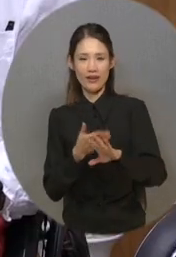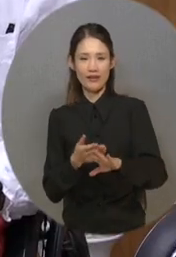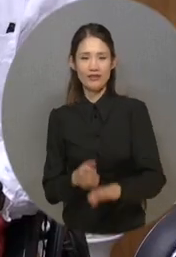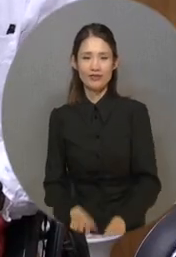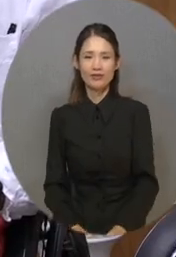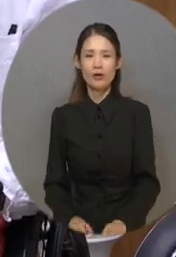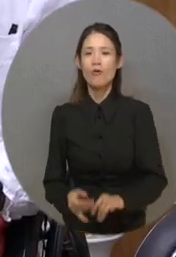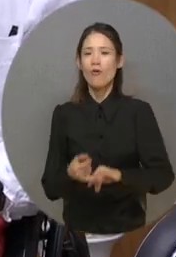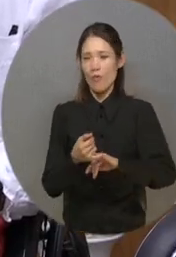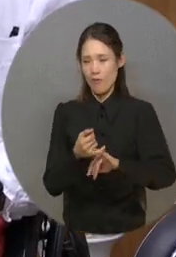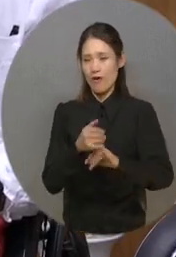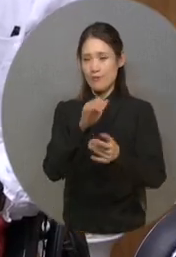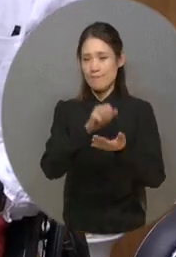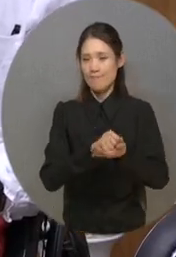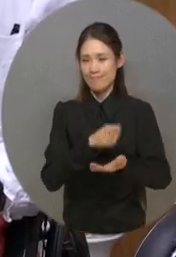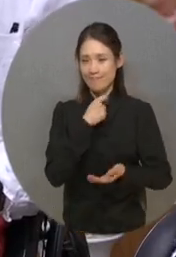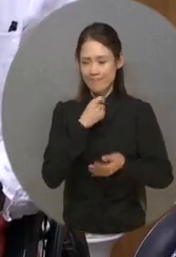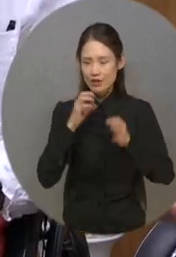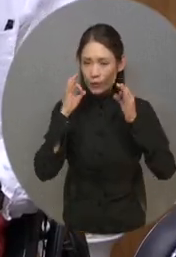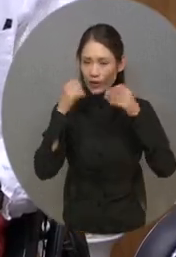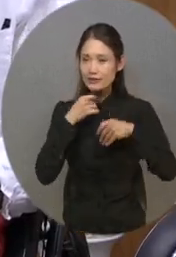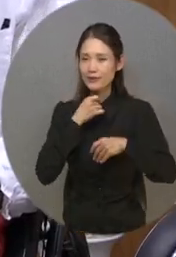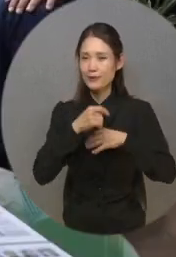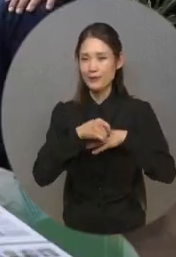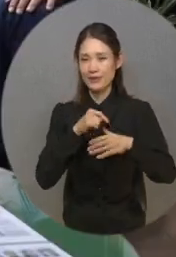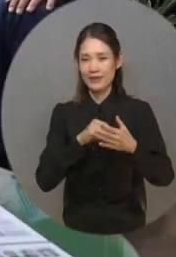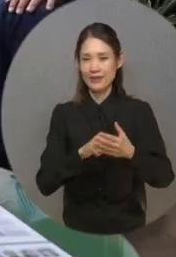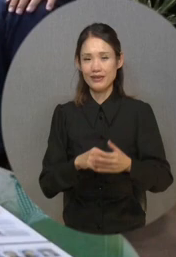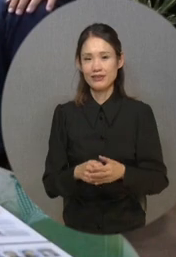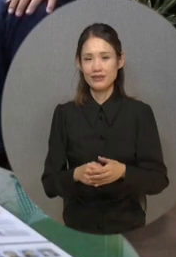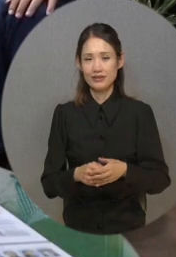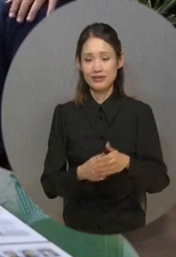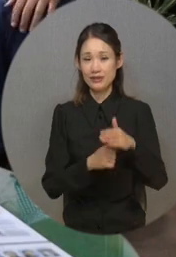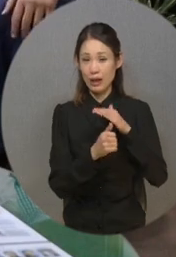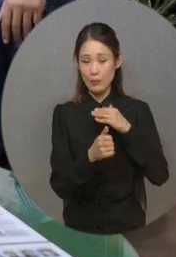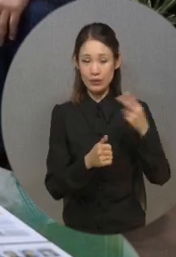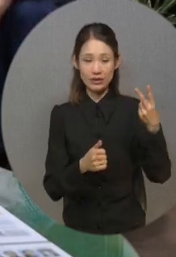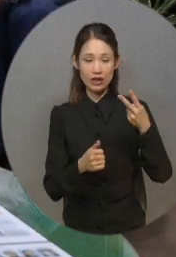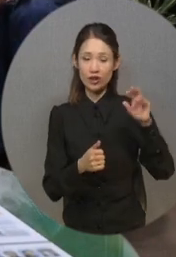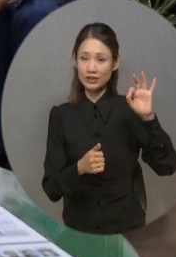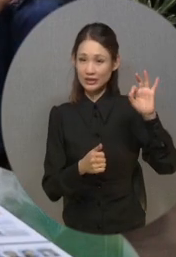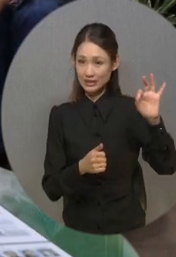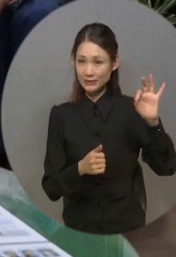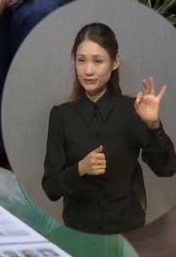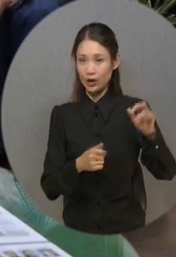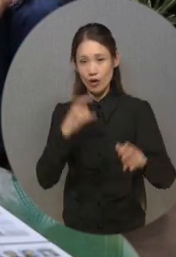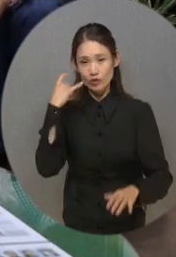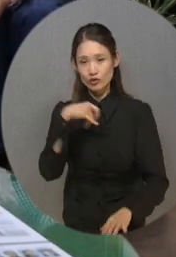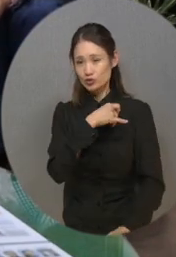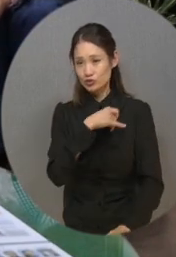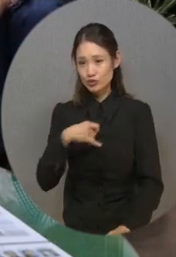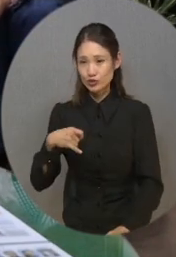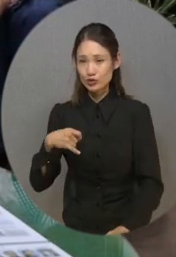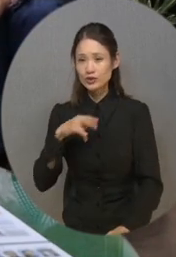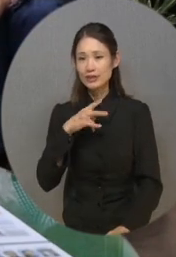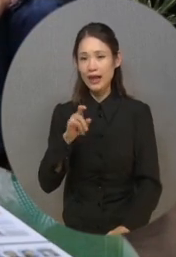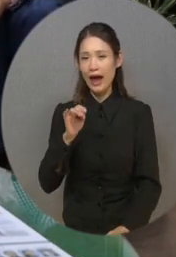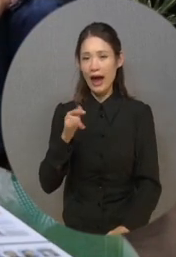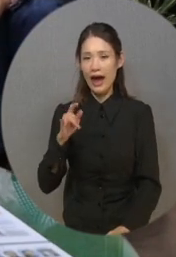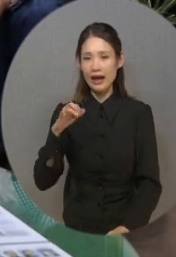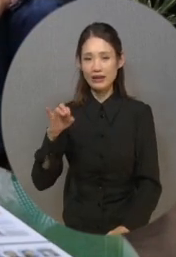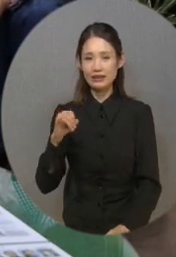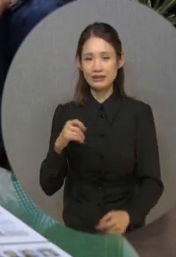진짜 꼭 유치했으면 좋겠다는 간절한 마음이 대표적으로 듭니다. 대표적으로 2010년에 상해에서 중국의 상하이에서 엑스포가